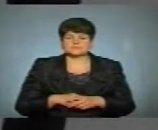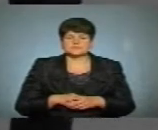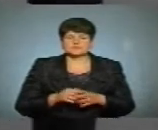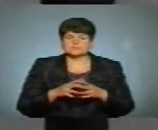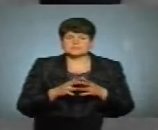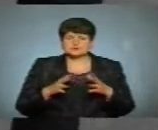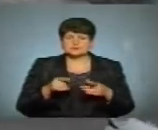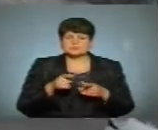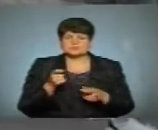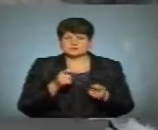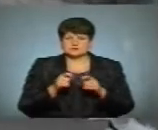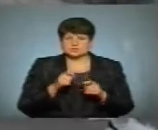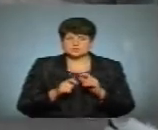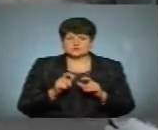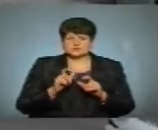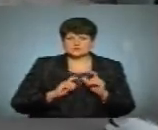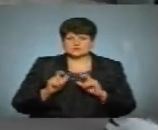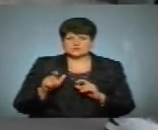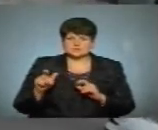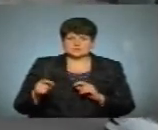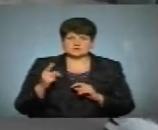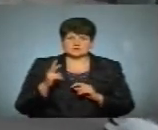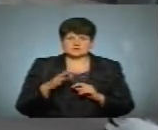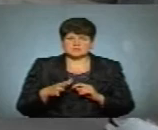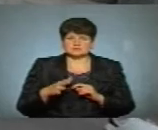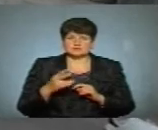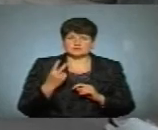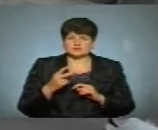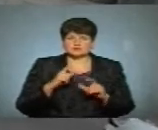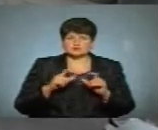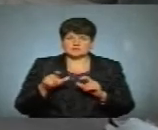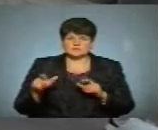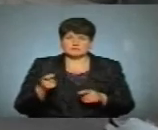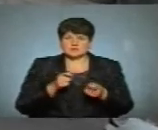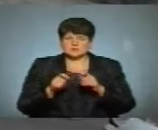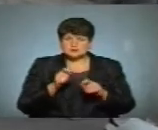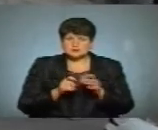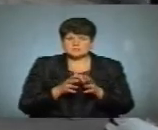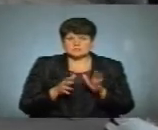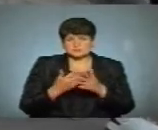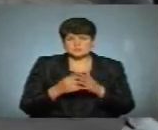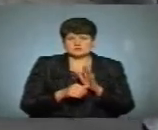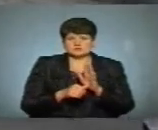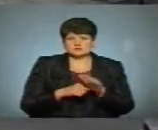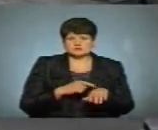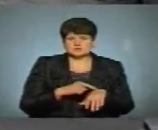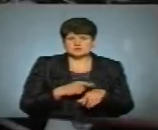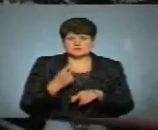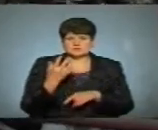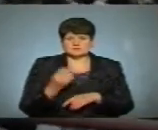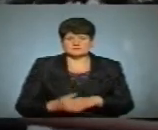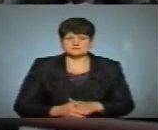основному плетуть студенти на один квадрат по двоє студентів. Плетемо ми її в основному 6 годин. Це виходить за один